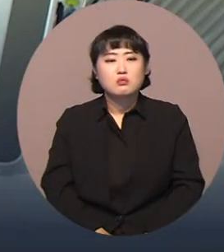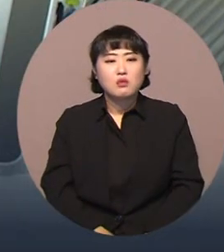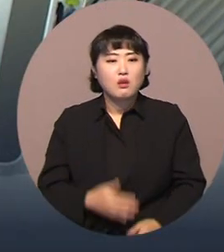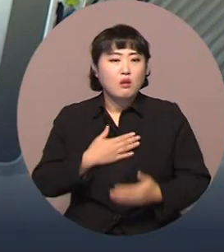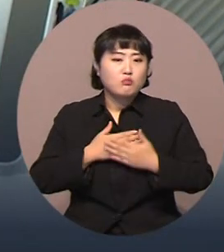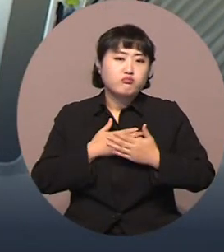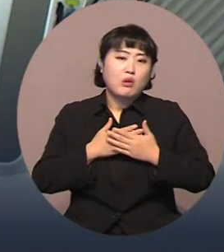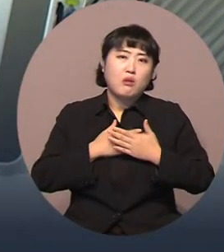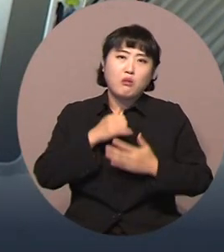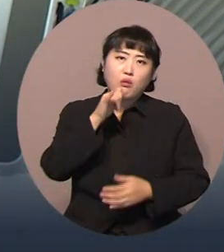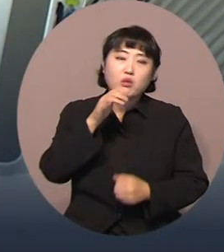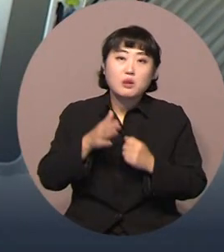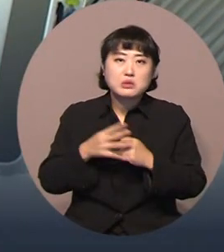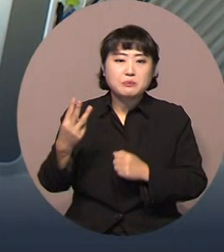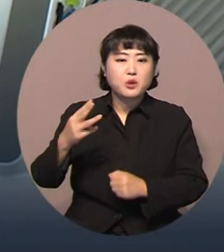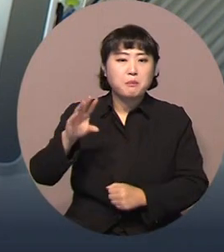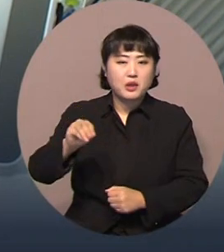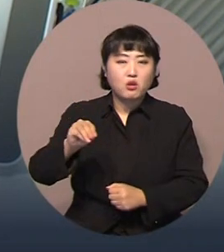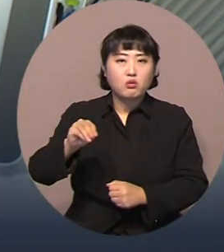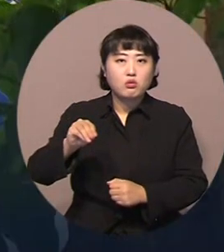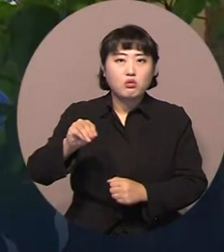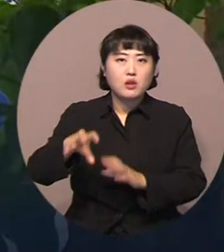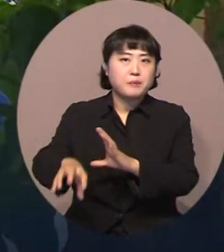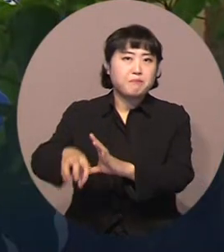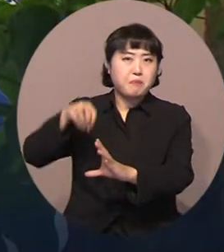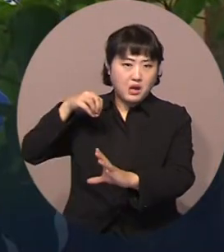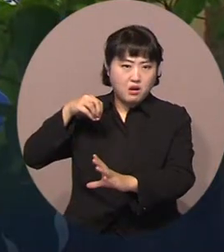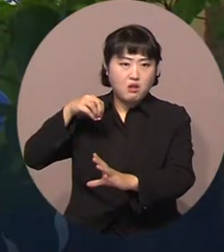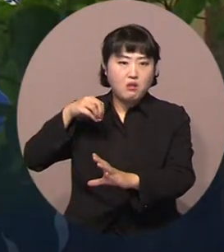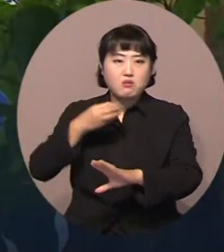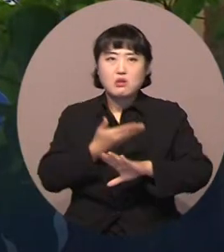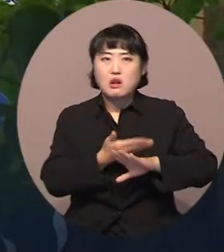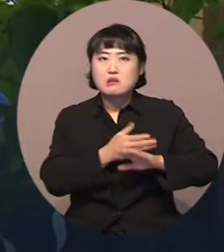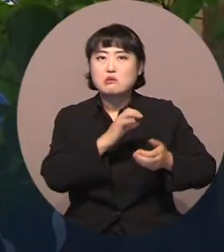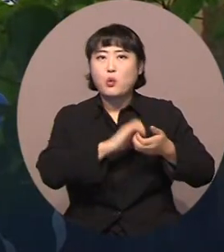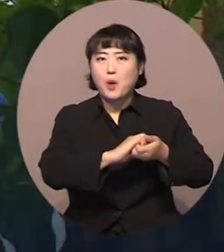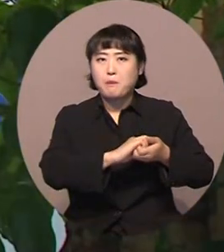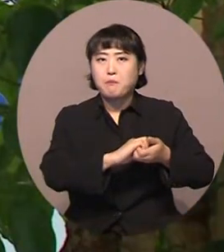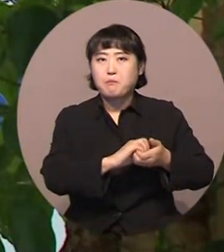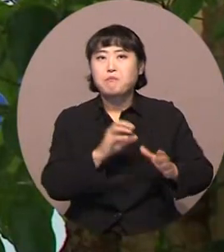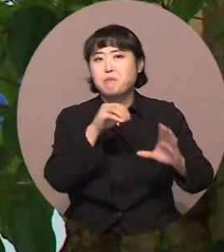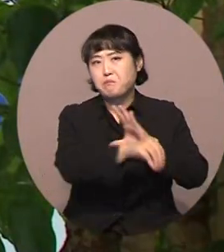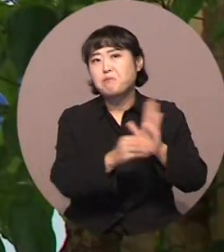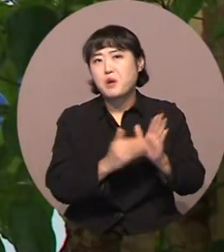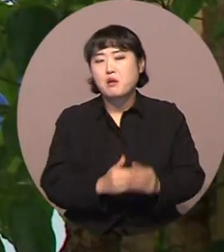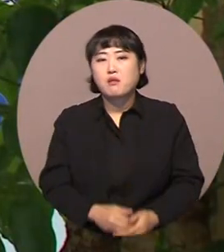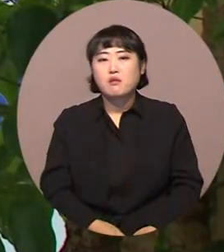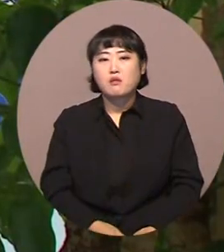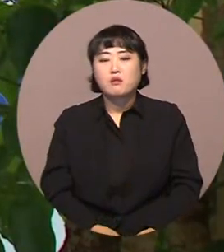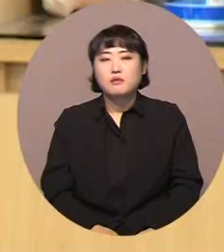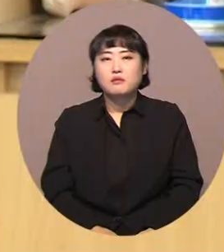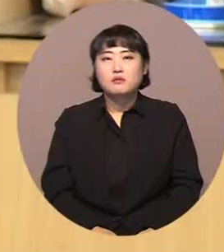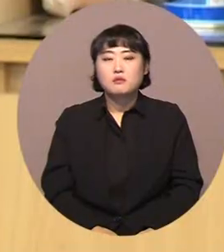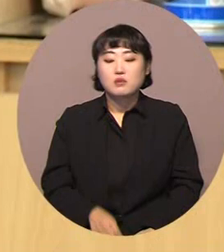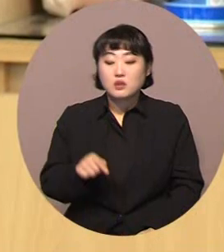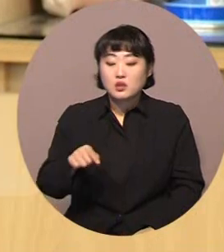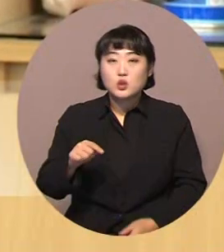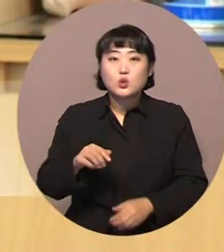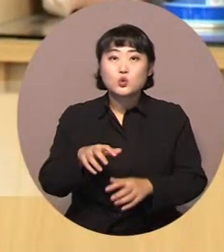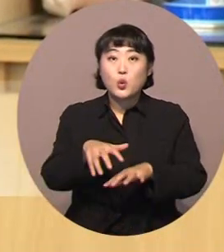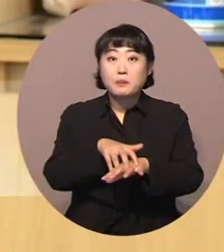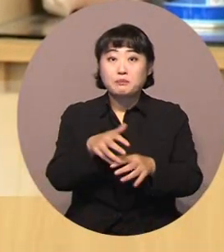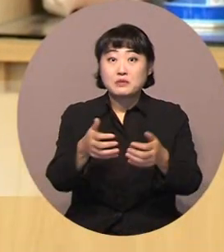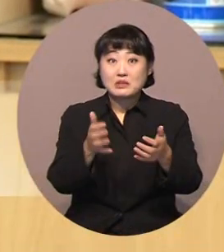한 3천만 인출해가지고 농협원에 약간 늦었어요. 이번 사태와 관련해 서부농협